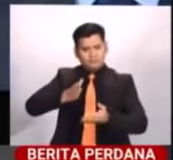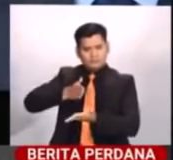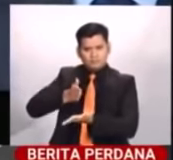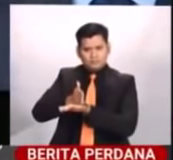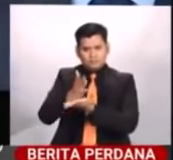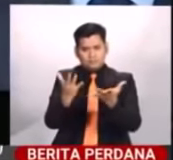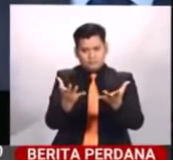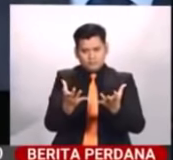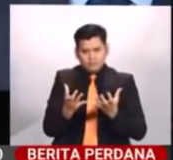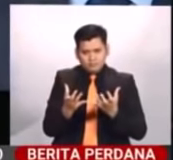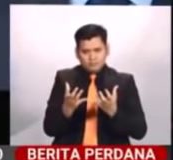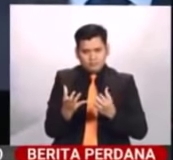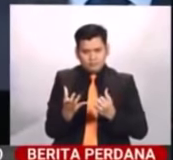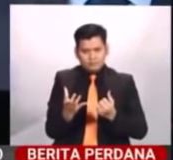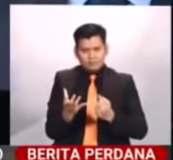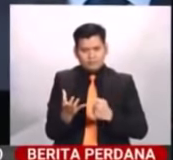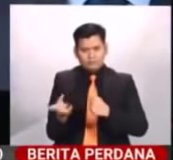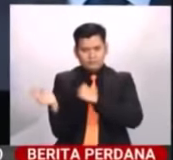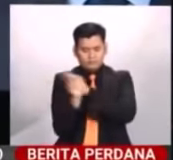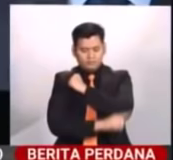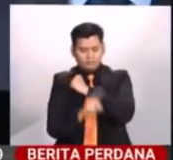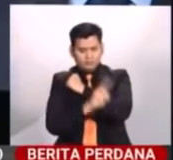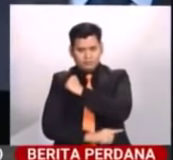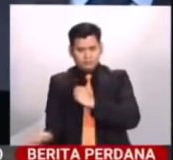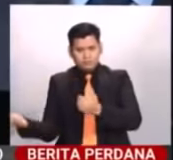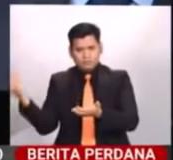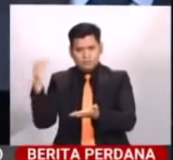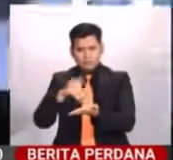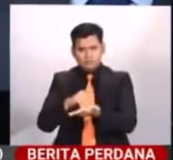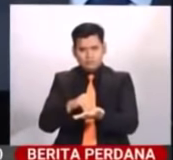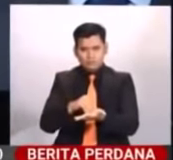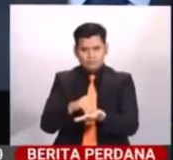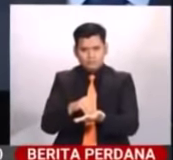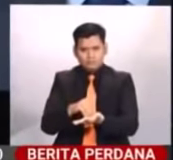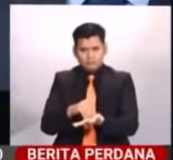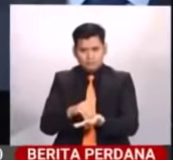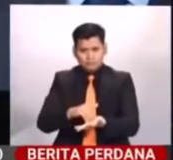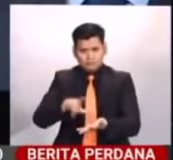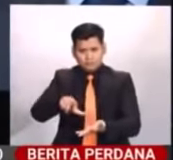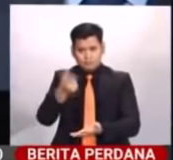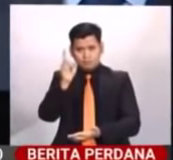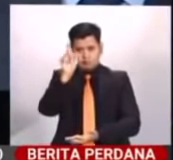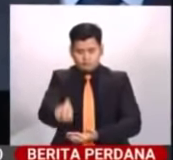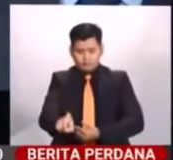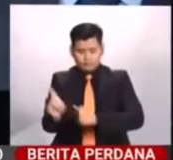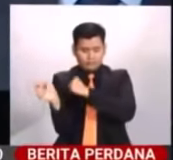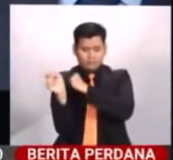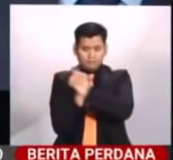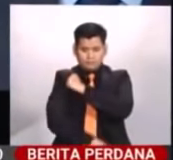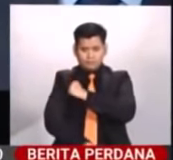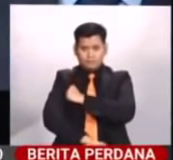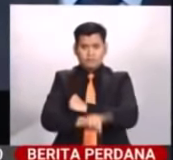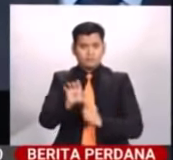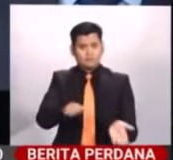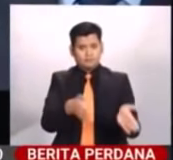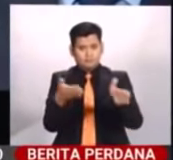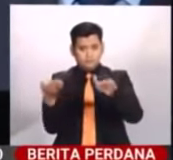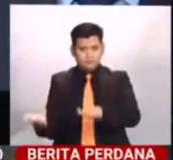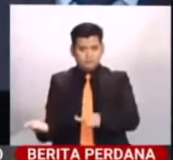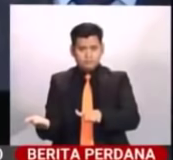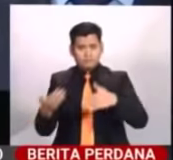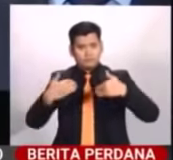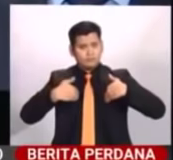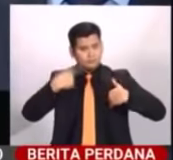untuk menjatuhkan hukuman yang lain. Dia mesti jatuhkan hukuman mati. Tetapi ada